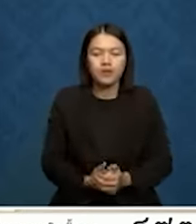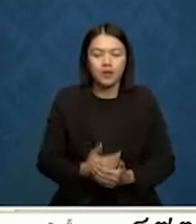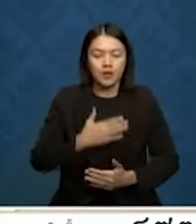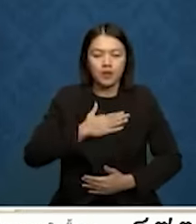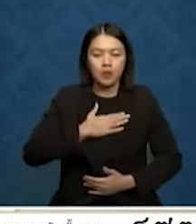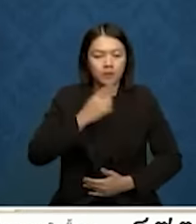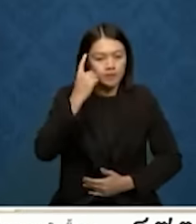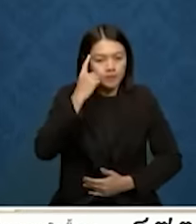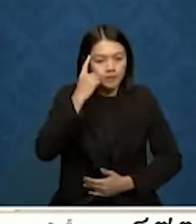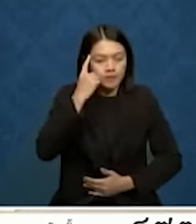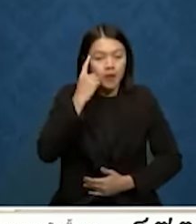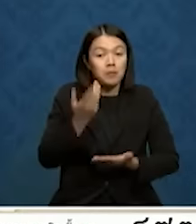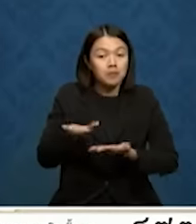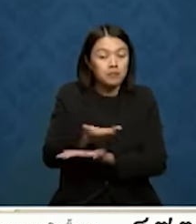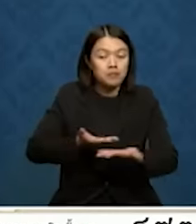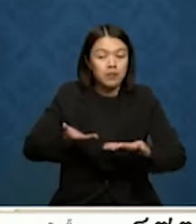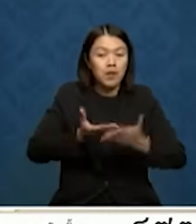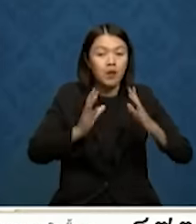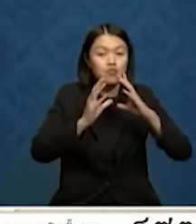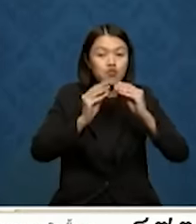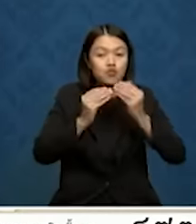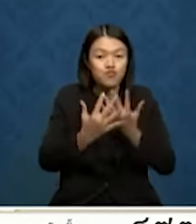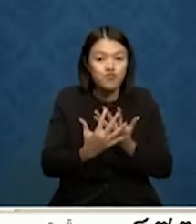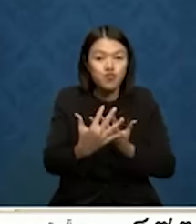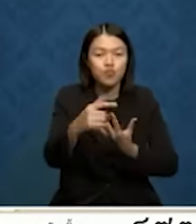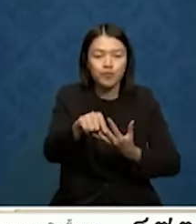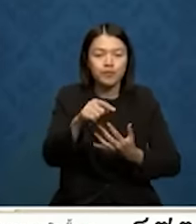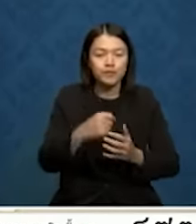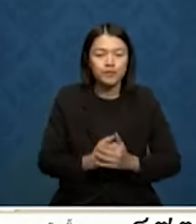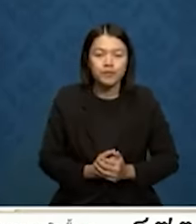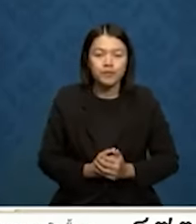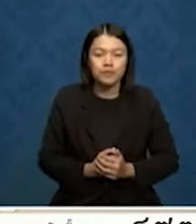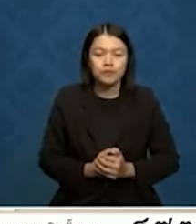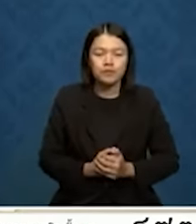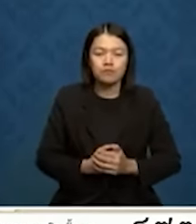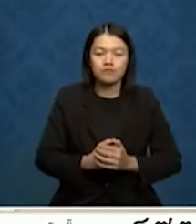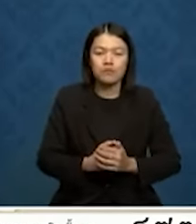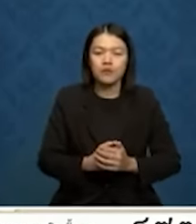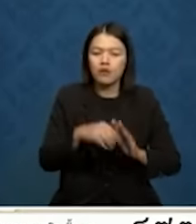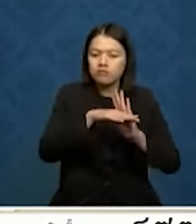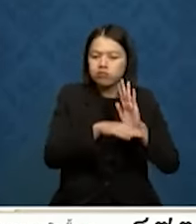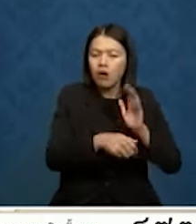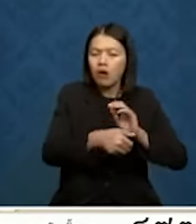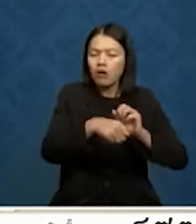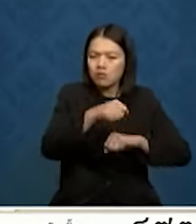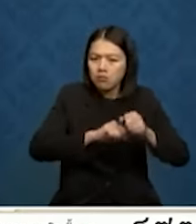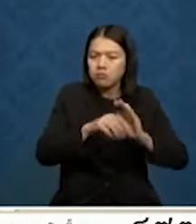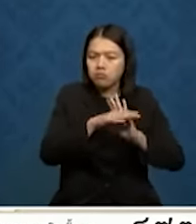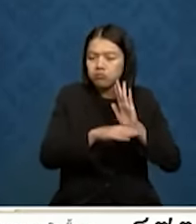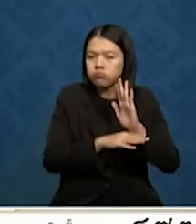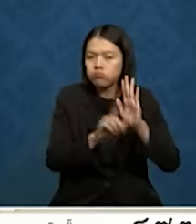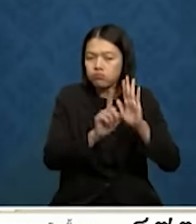ผมจึงขอปรึกษาหารือที่ประชุมเพื่อจะปฏิบัติขั้นตอนของการเลือกนายกรัฐมนต